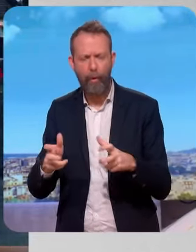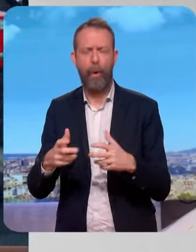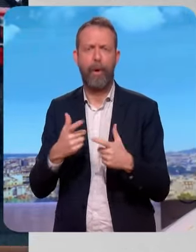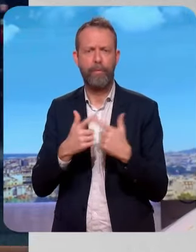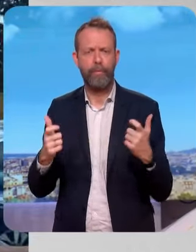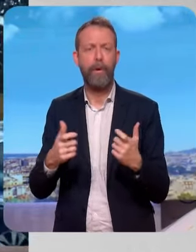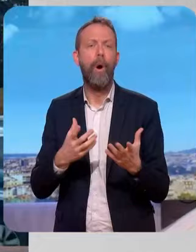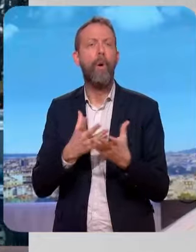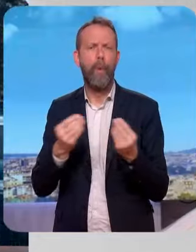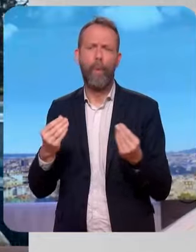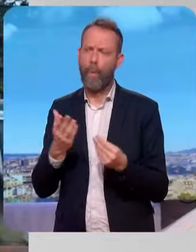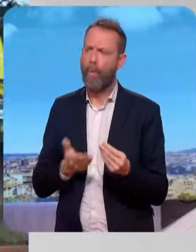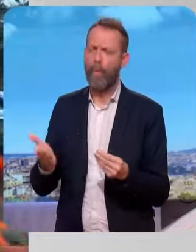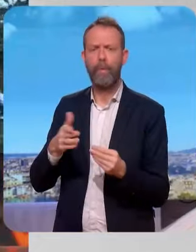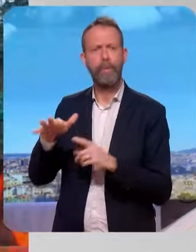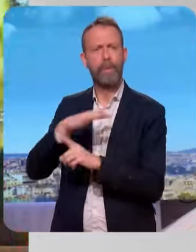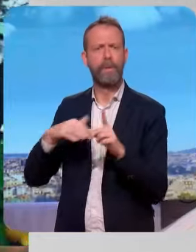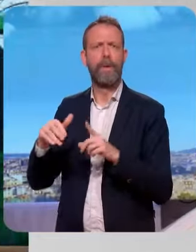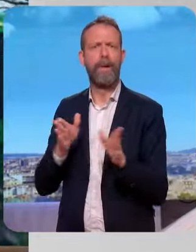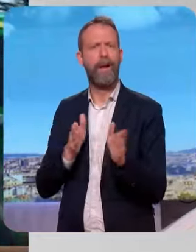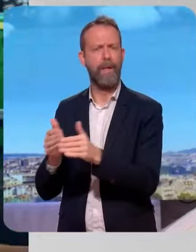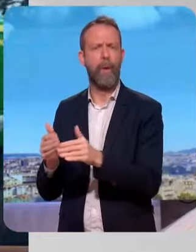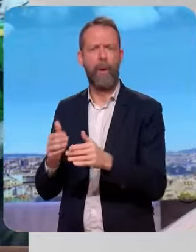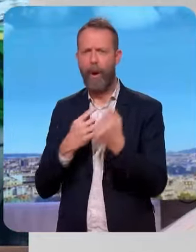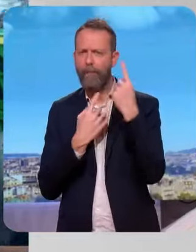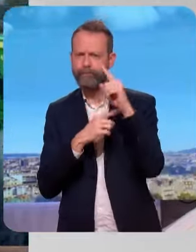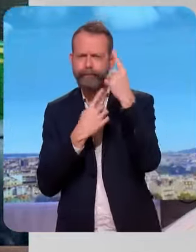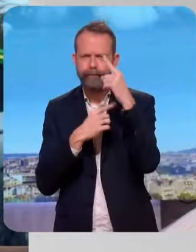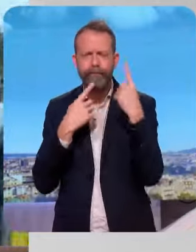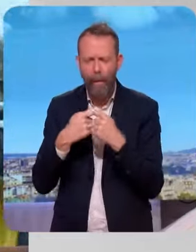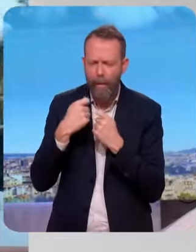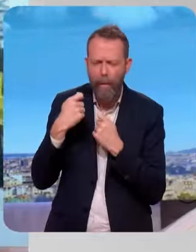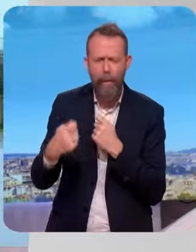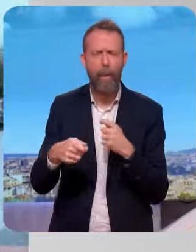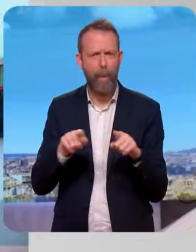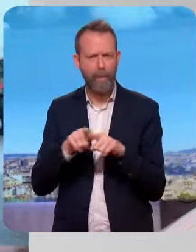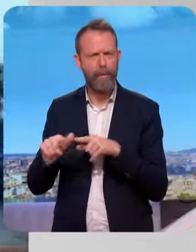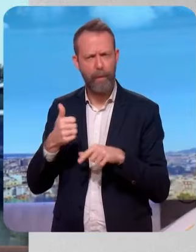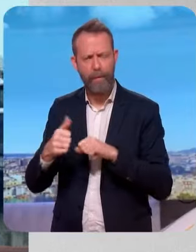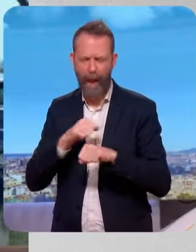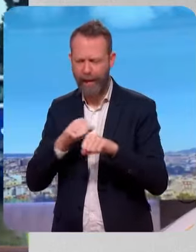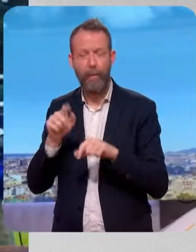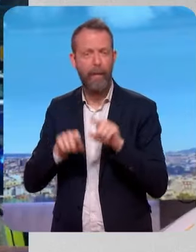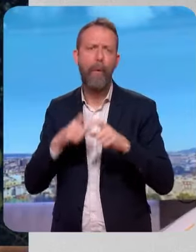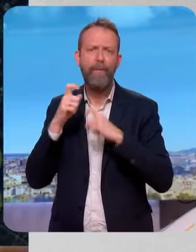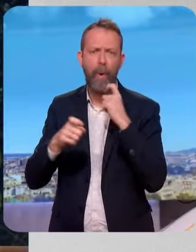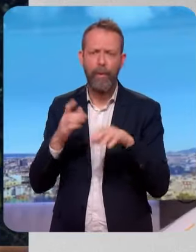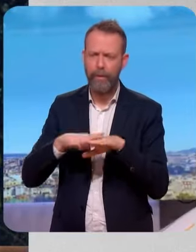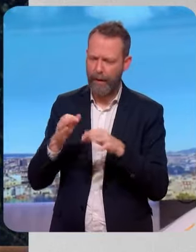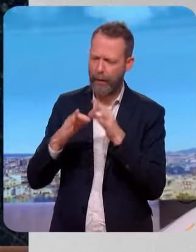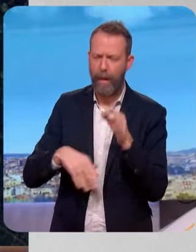de catégories sociales qui protestent pendant des semaines, qui font également des actions parfois violentes et qui n'obtiennent